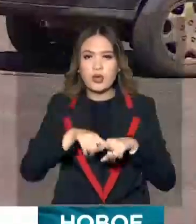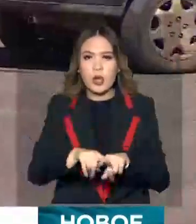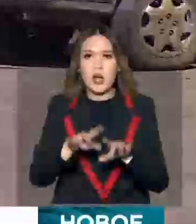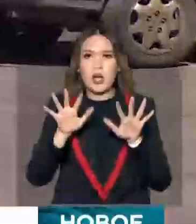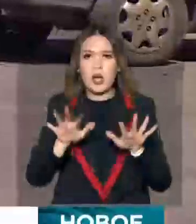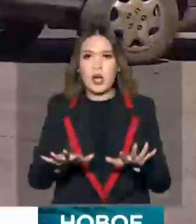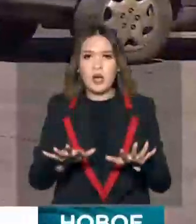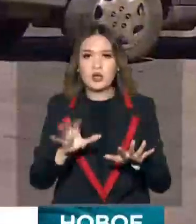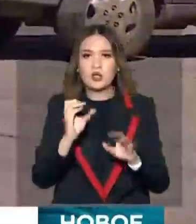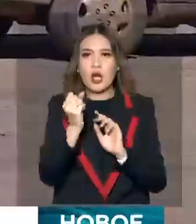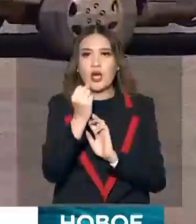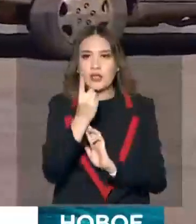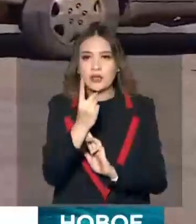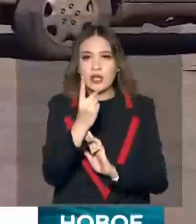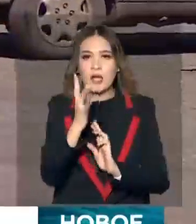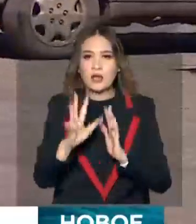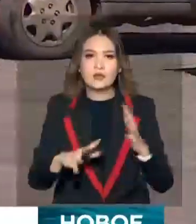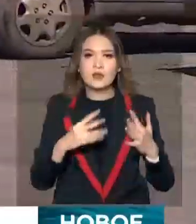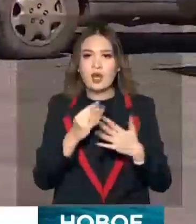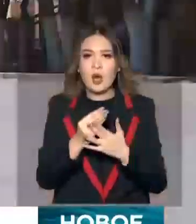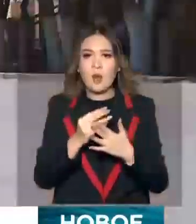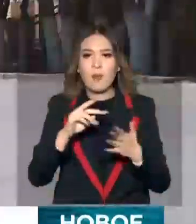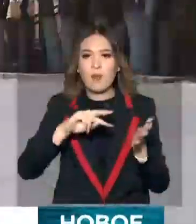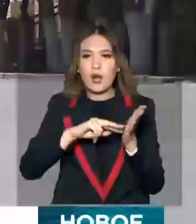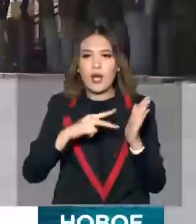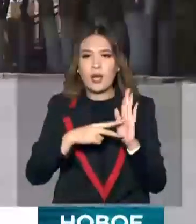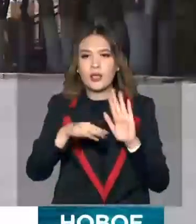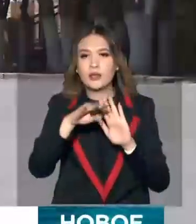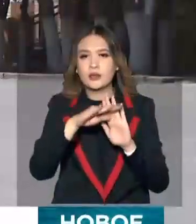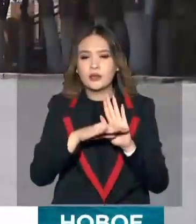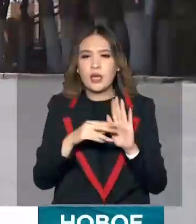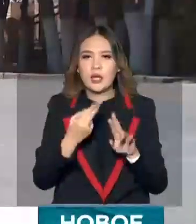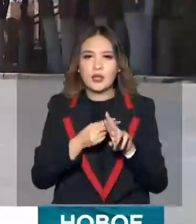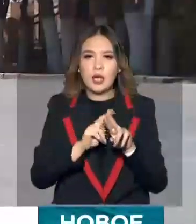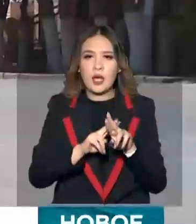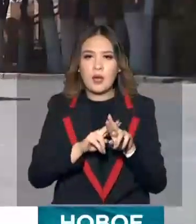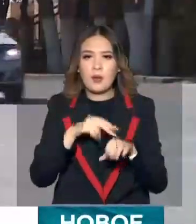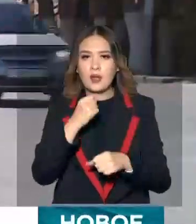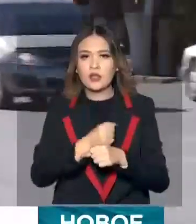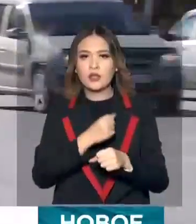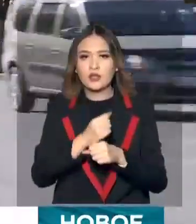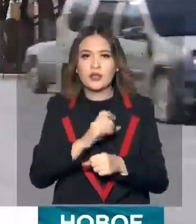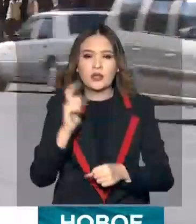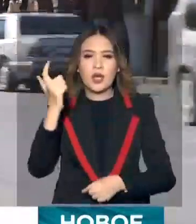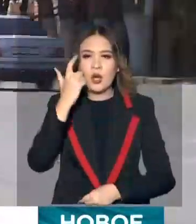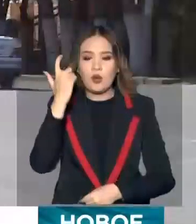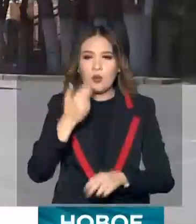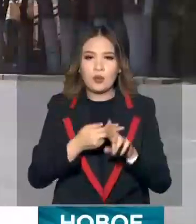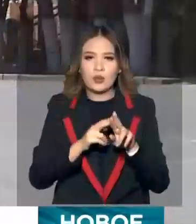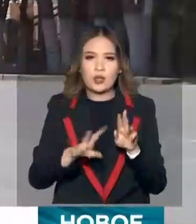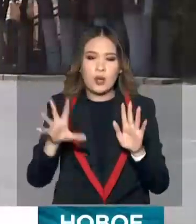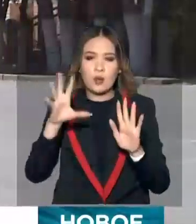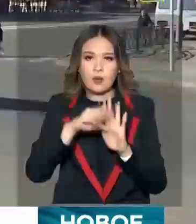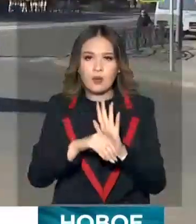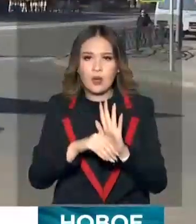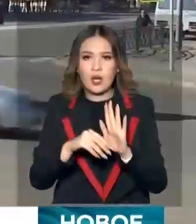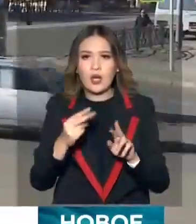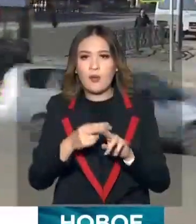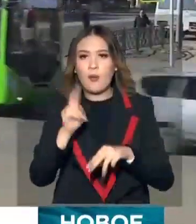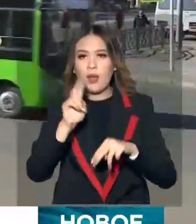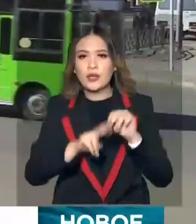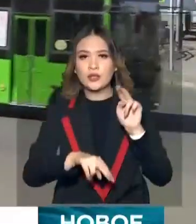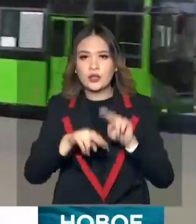а также 11 инвестиционных проектов по производству и переработке сельхозпродукции. В планах построить